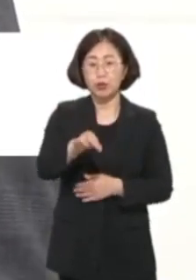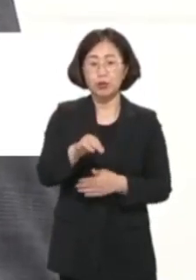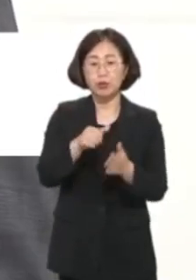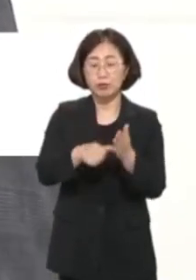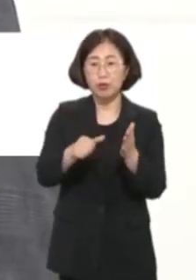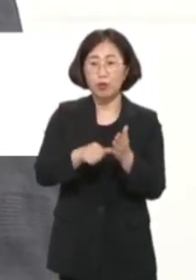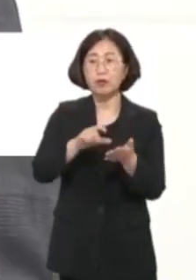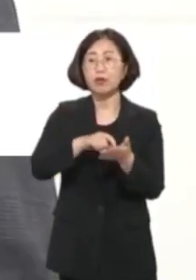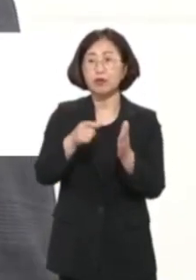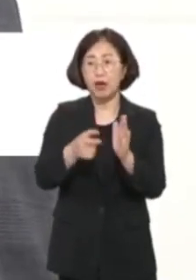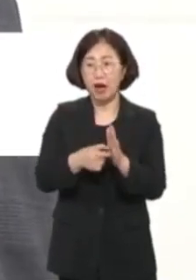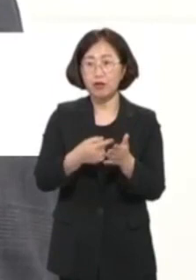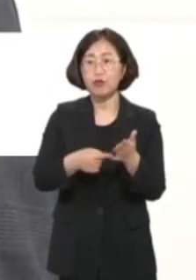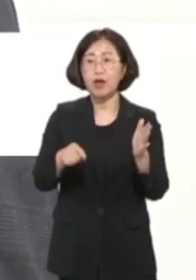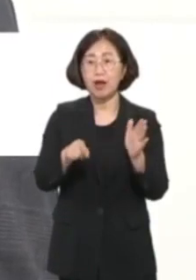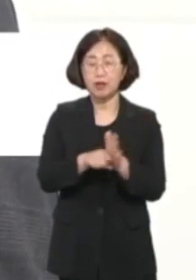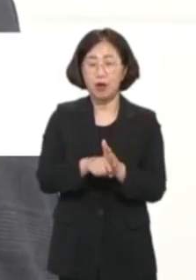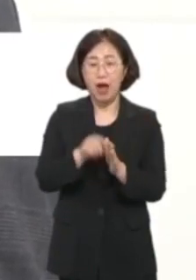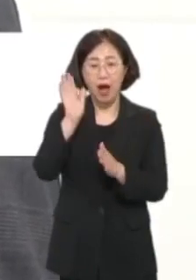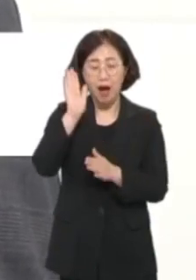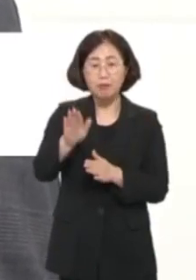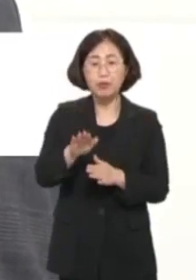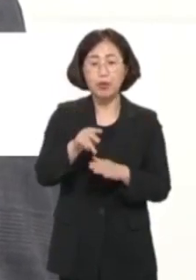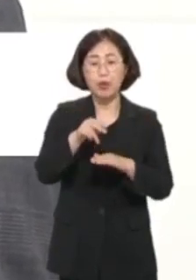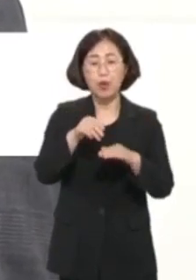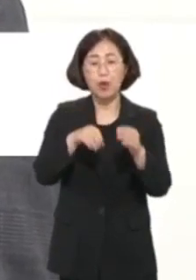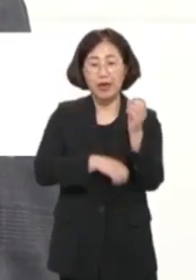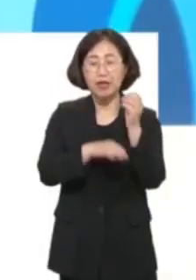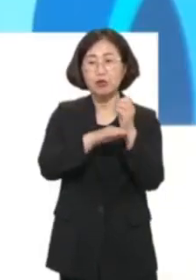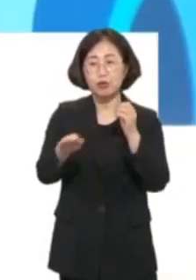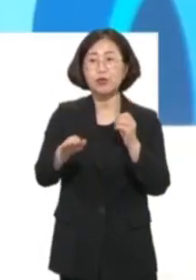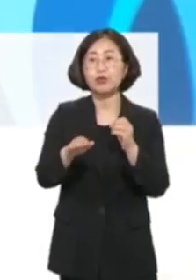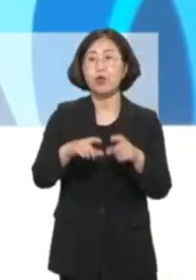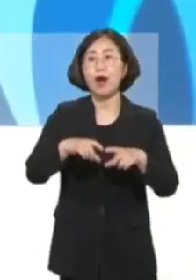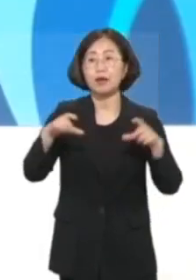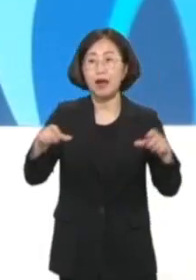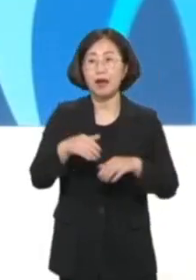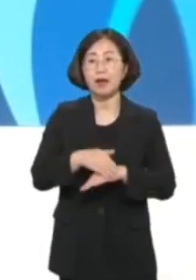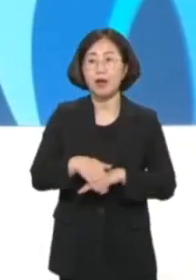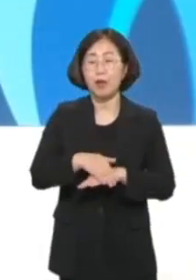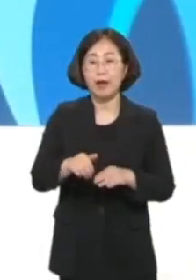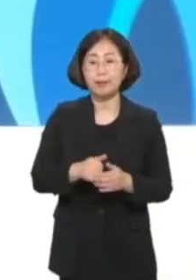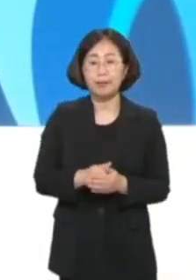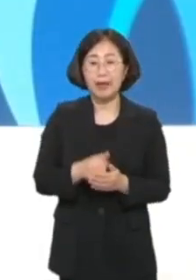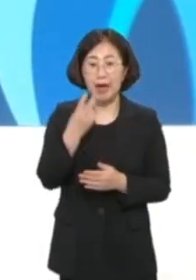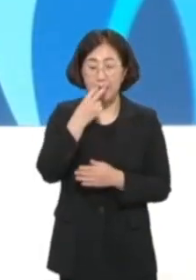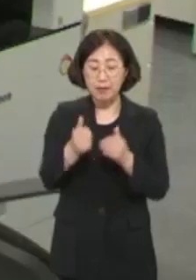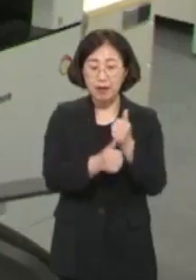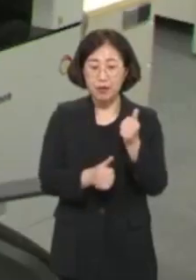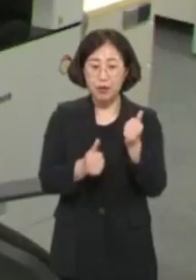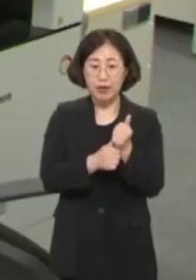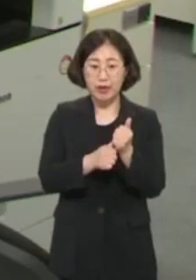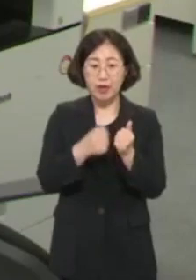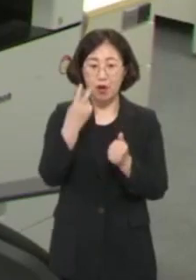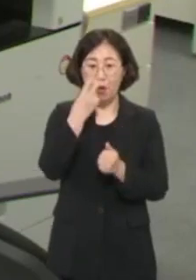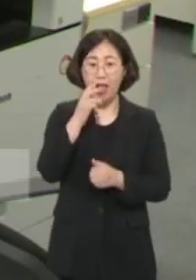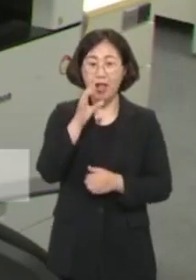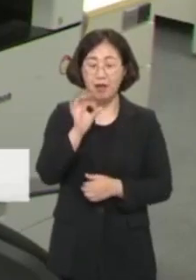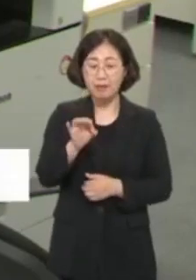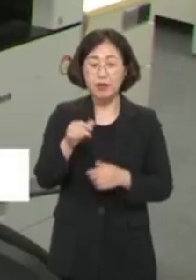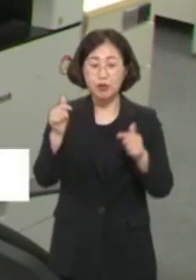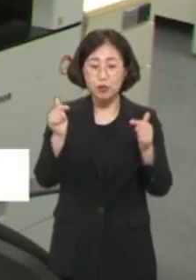위해서 이런 부분을 앞으로 확대 적용할 예정입니다. 충남도 감사위원회는 안전관리비를